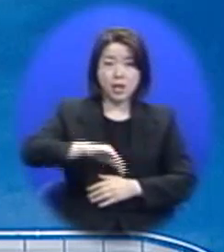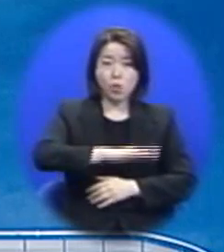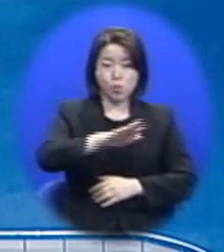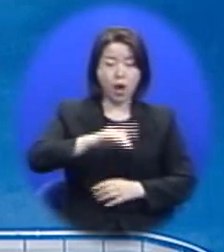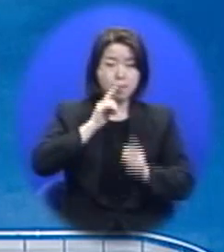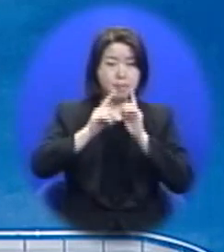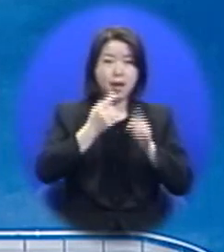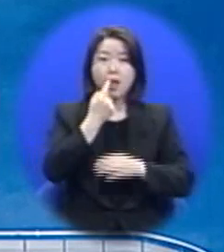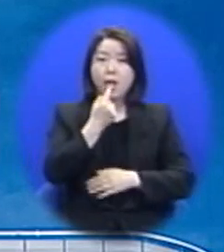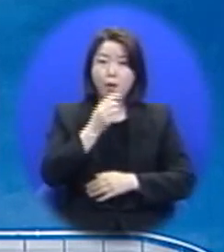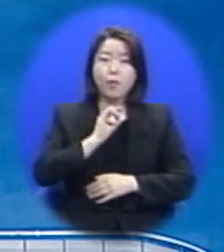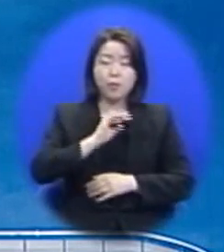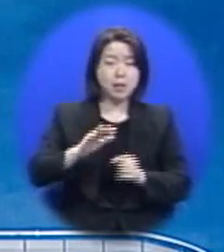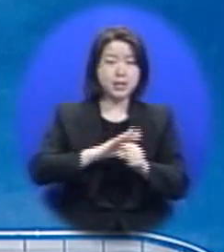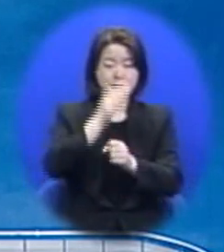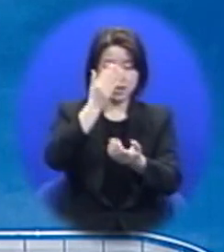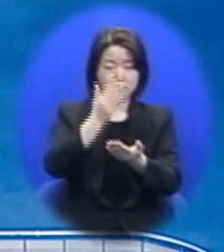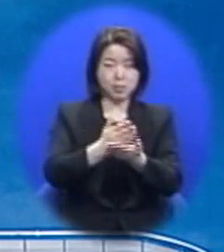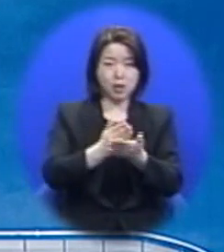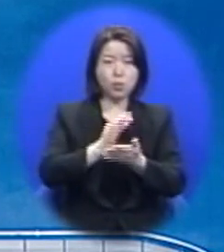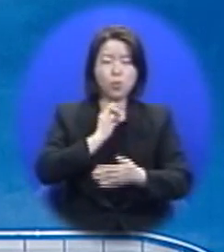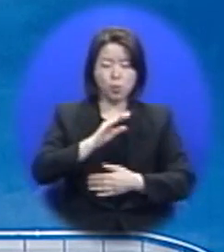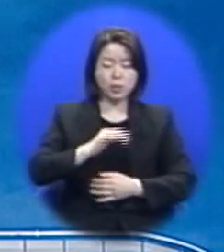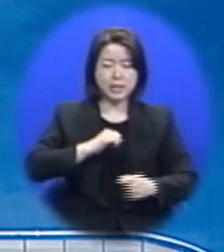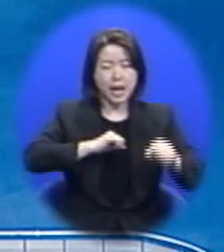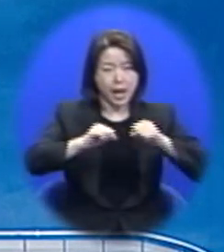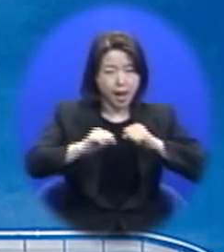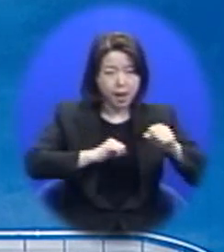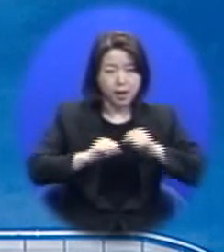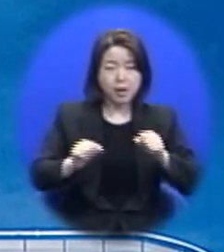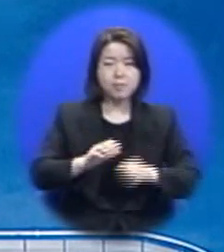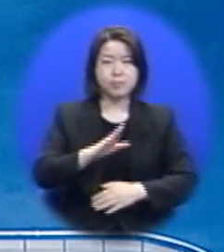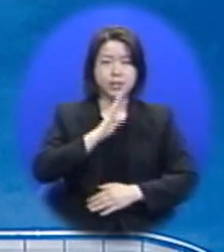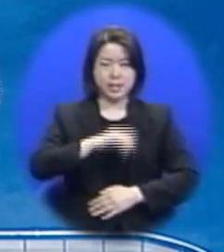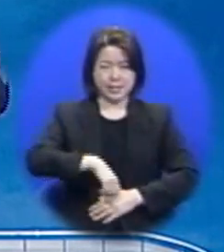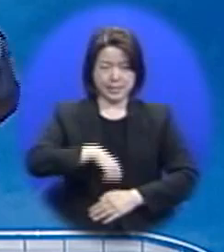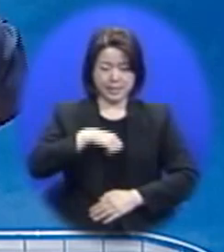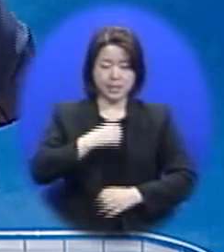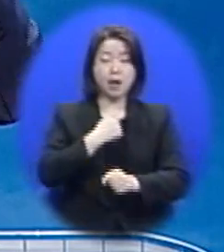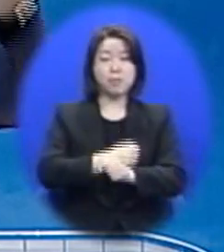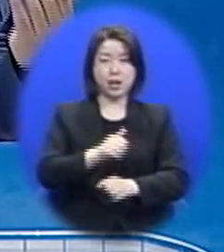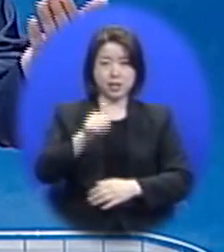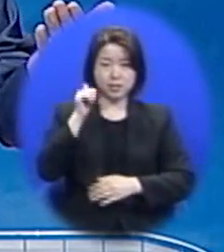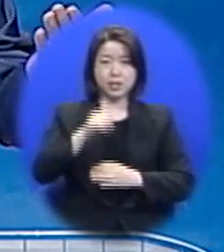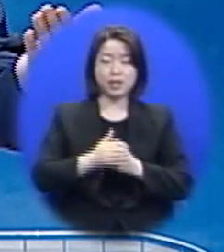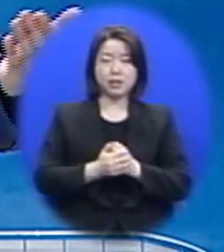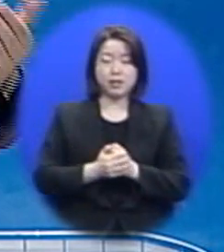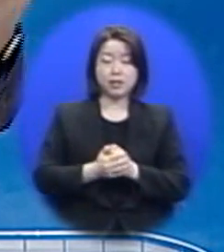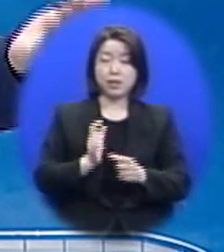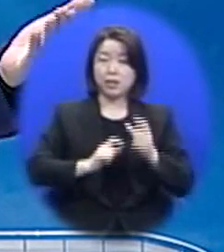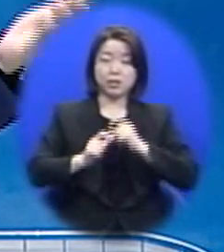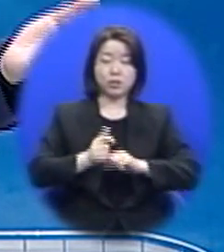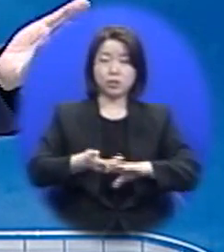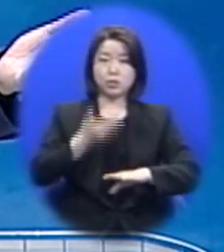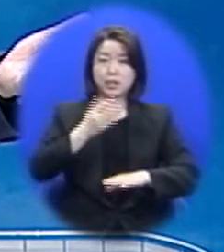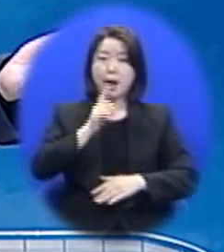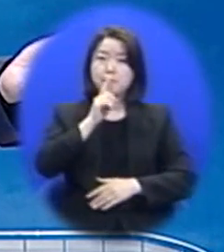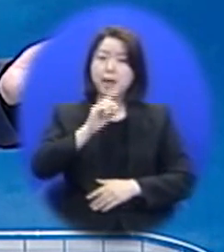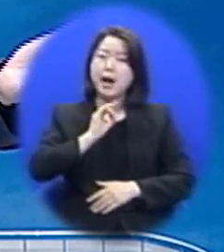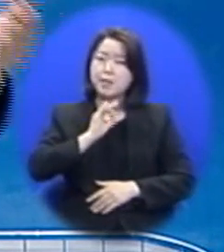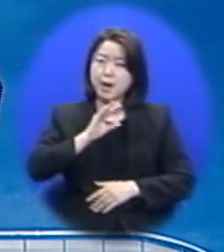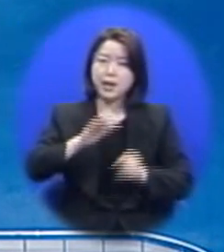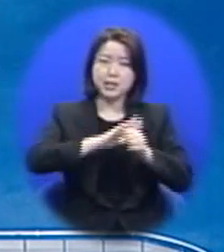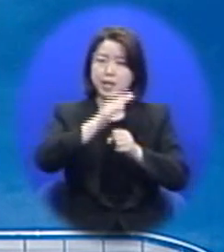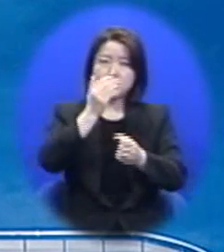말고 오직 행함과 진실함으로 하자. 이제는 더 이상 말로만 사랑한다고 하지